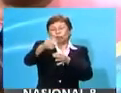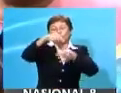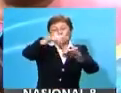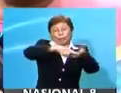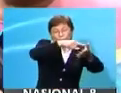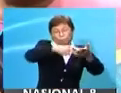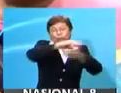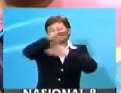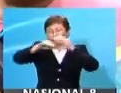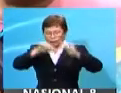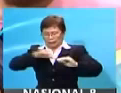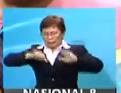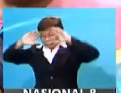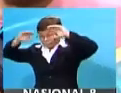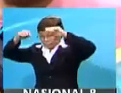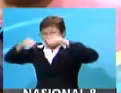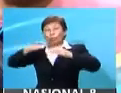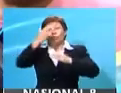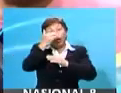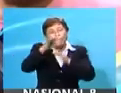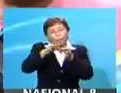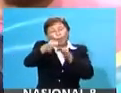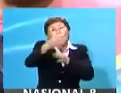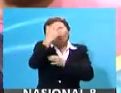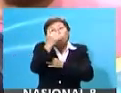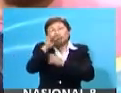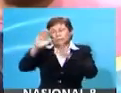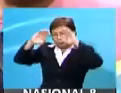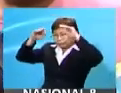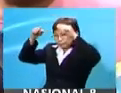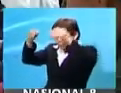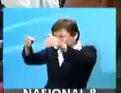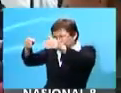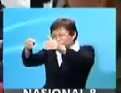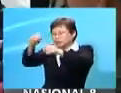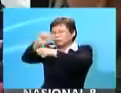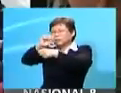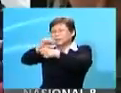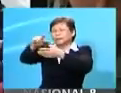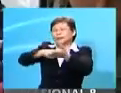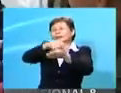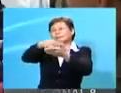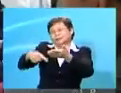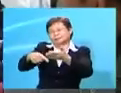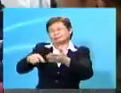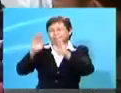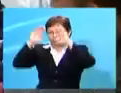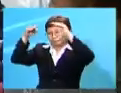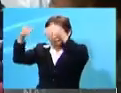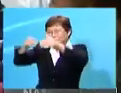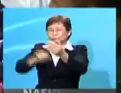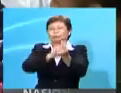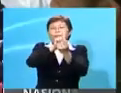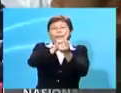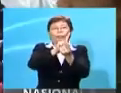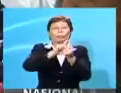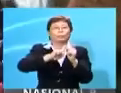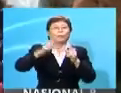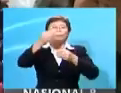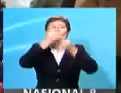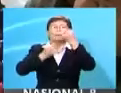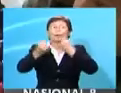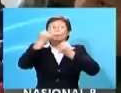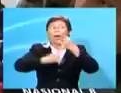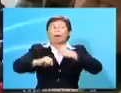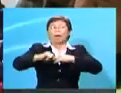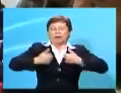semua ahli menumpukkan Perhatian Kepada kerja-ja ke arah pilihan Raya belia ditemui ketika menghadiri jamuan